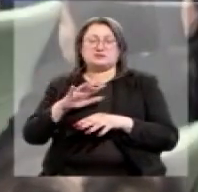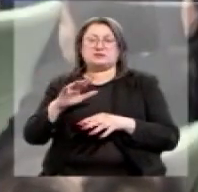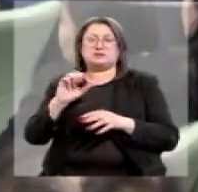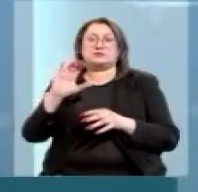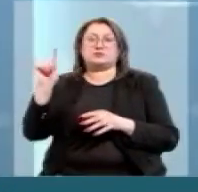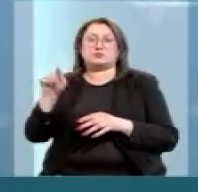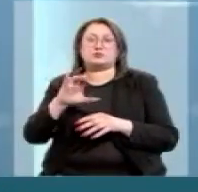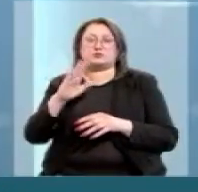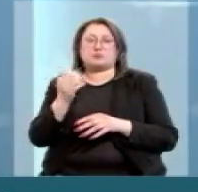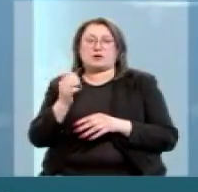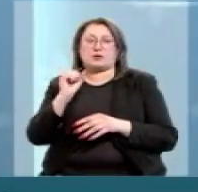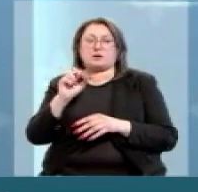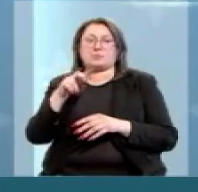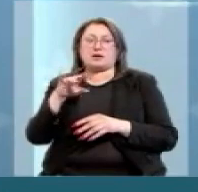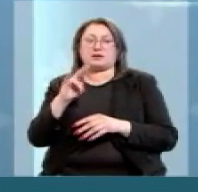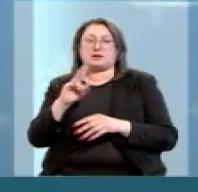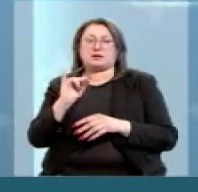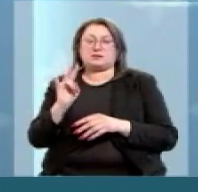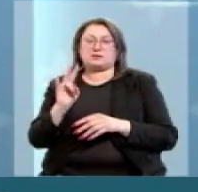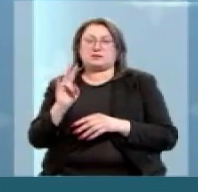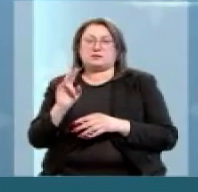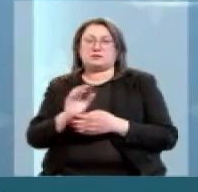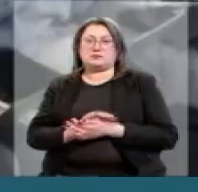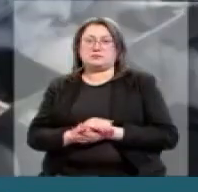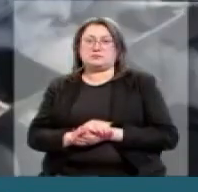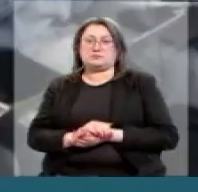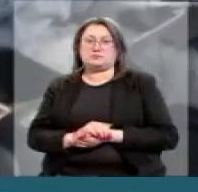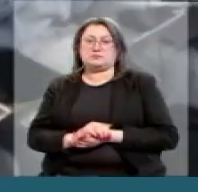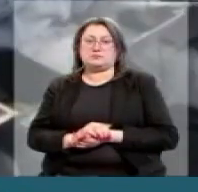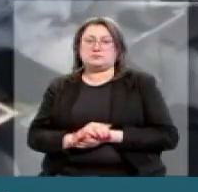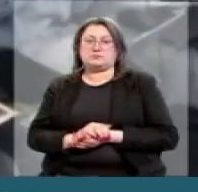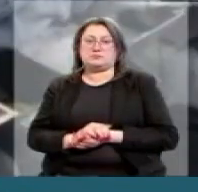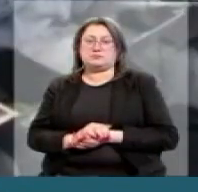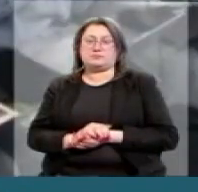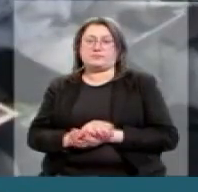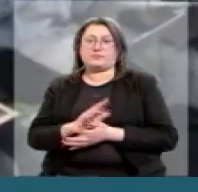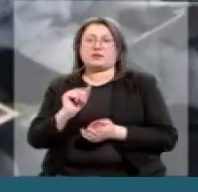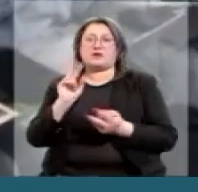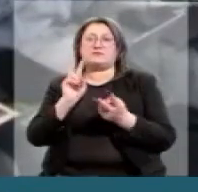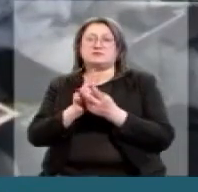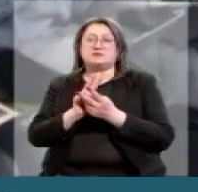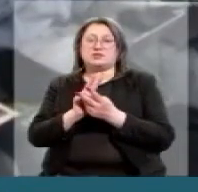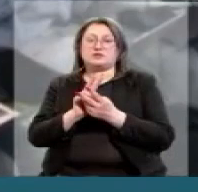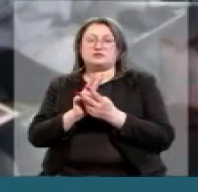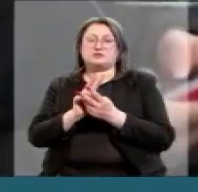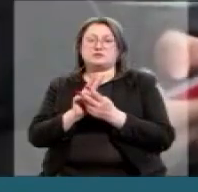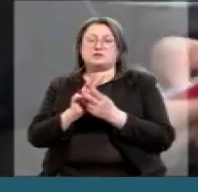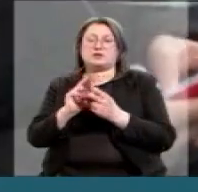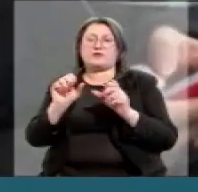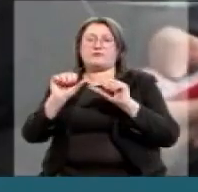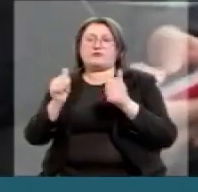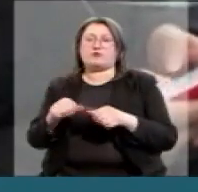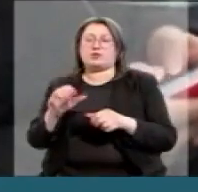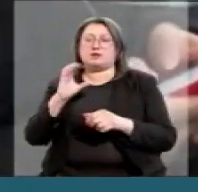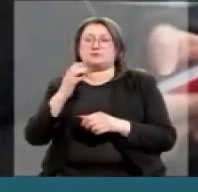өтеді. S5-1 форматында өтетін жиында Орталық Азия елдерінің ақшпен экономика, энергетика және қоршаған орта